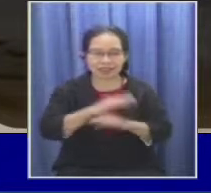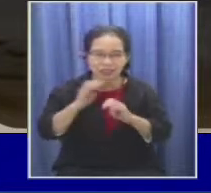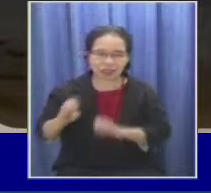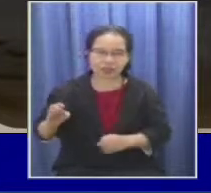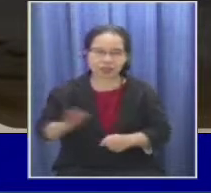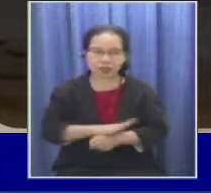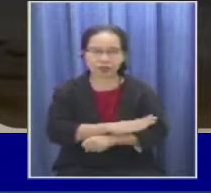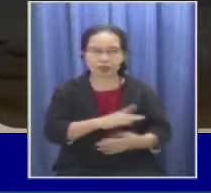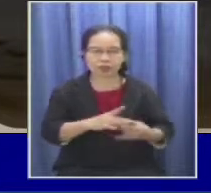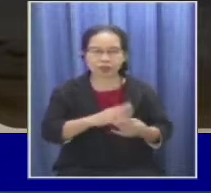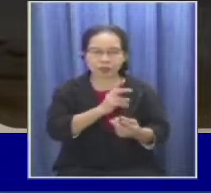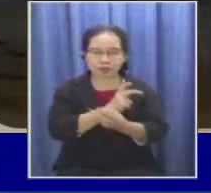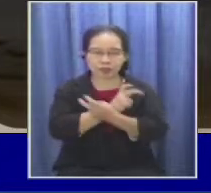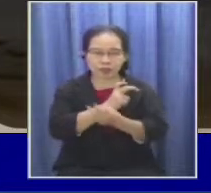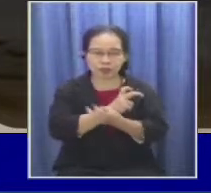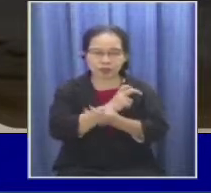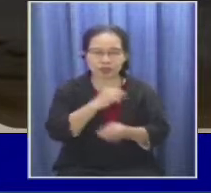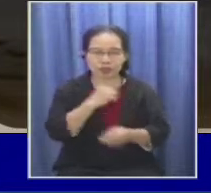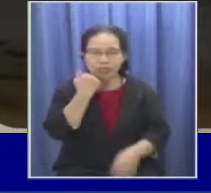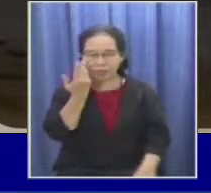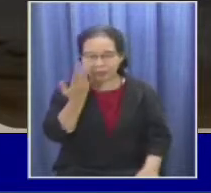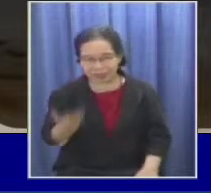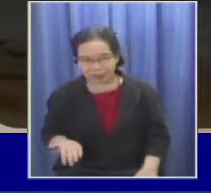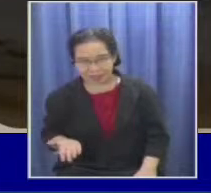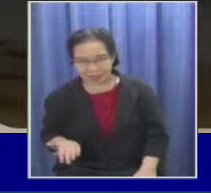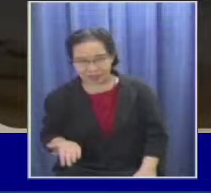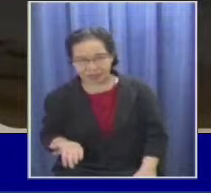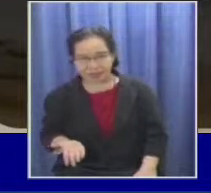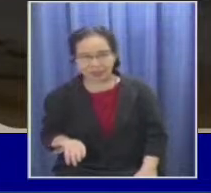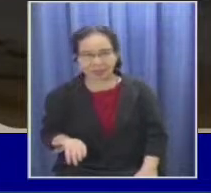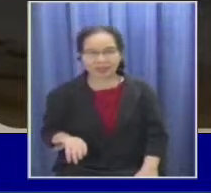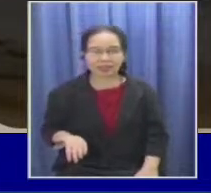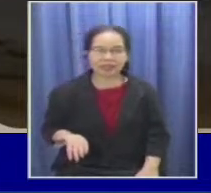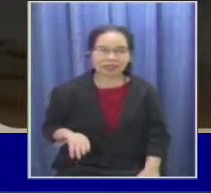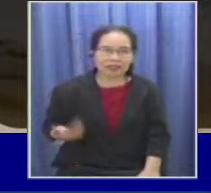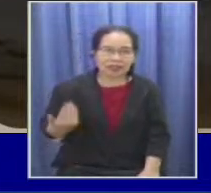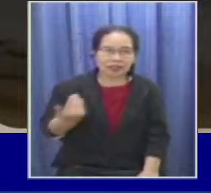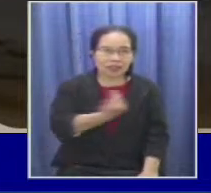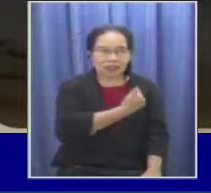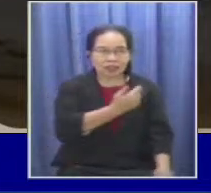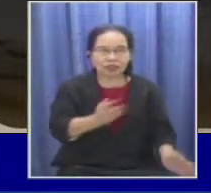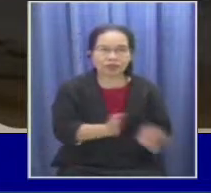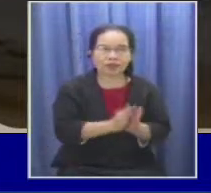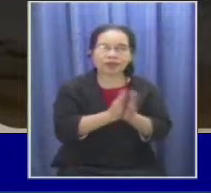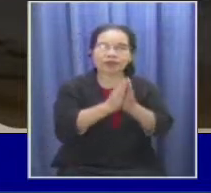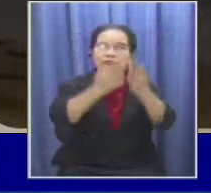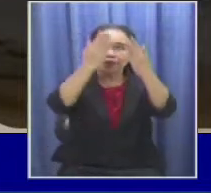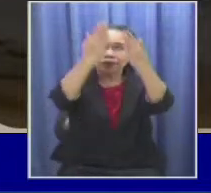na so takyerema no de obiara ntumi nyodwo won